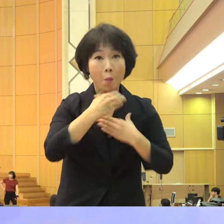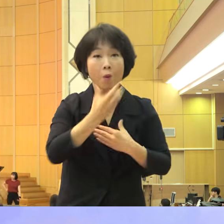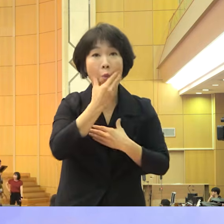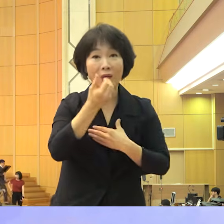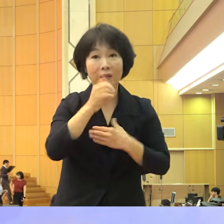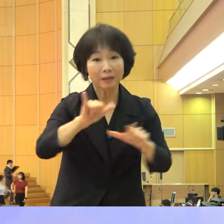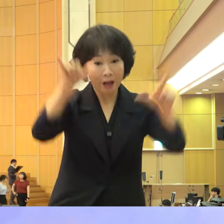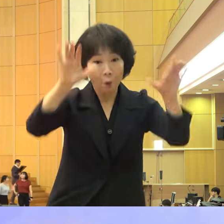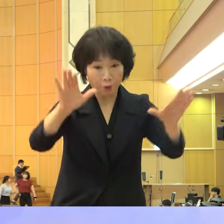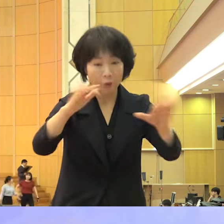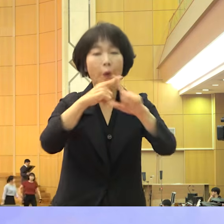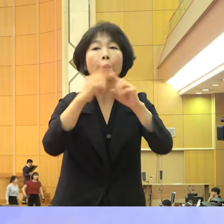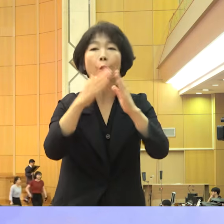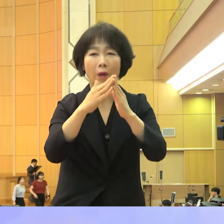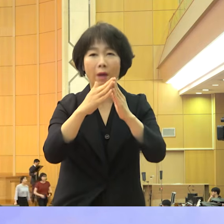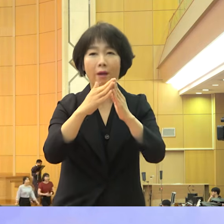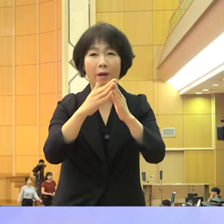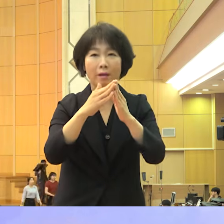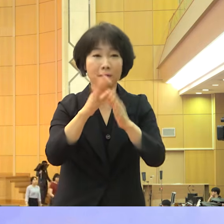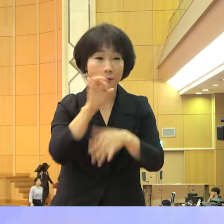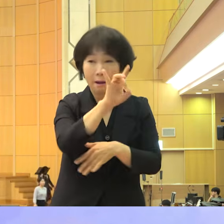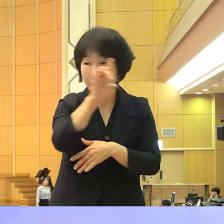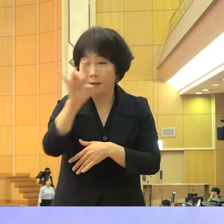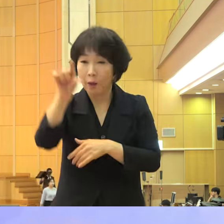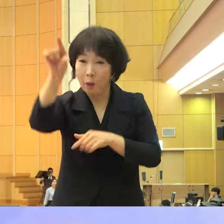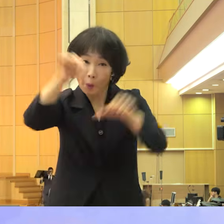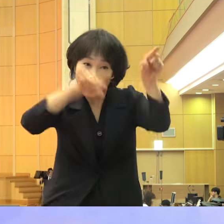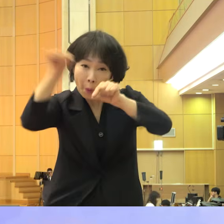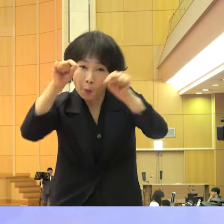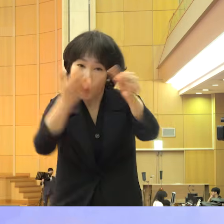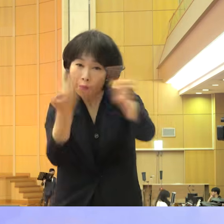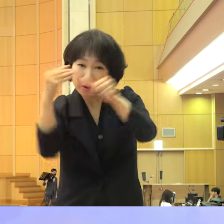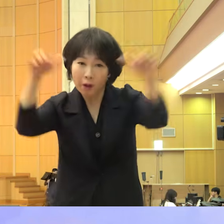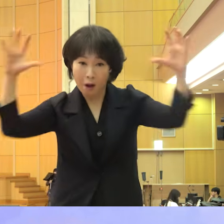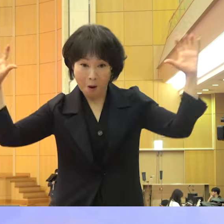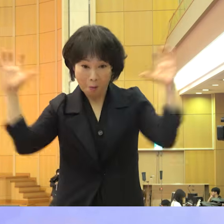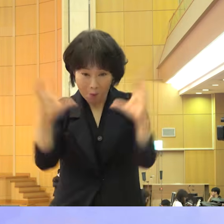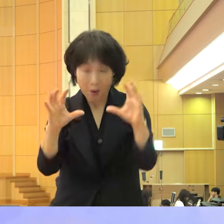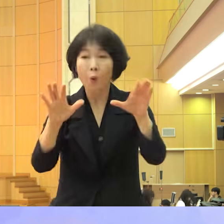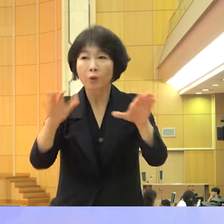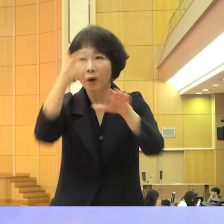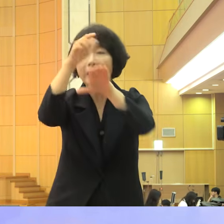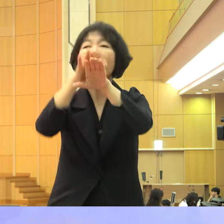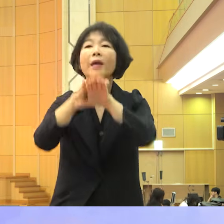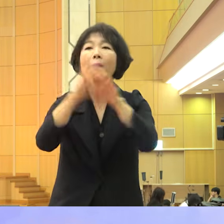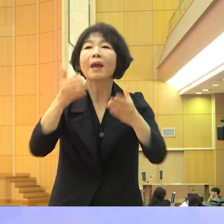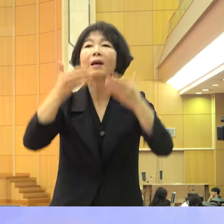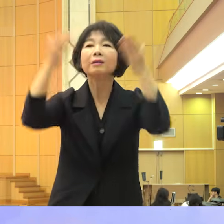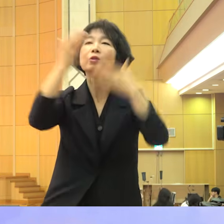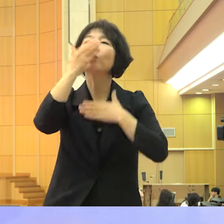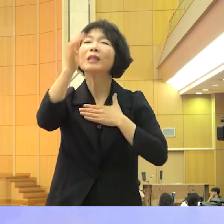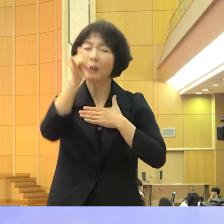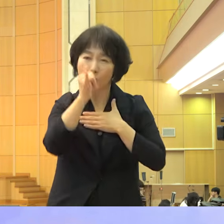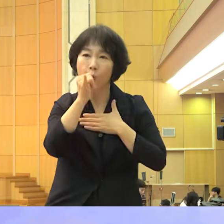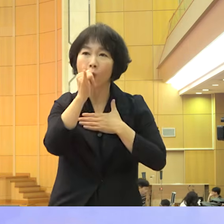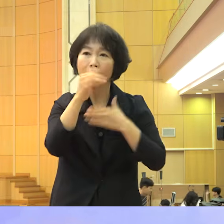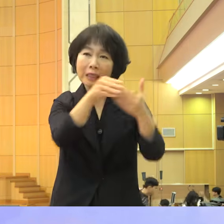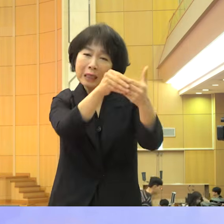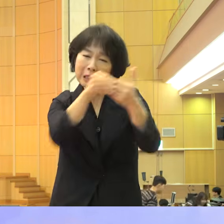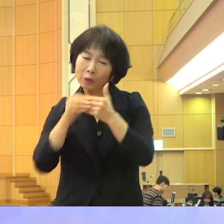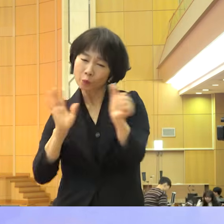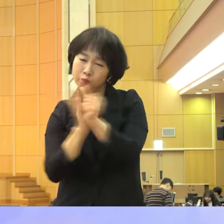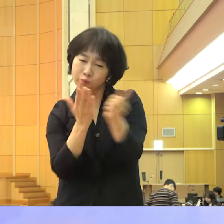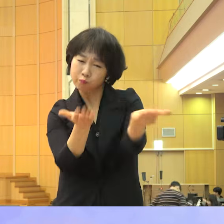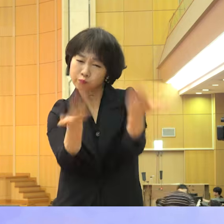맞이하여 주님의 사랑하는 백성들을 귀한 전으로 불러주셔서 아버지 앞에 예배 드릴 수 있도록